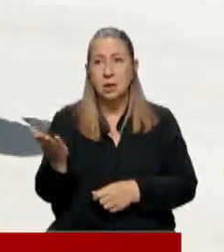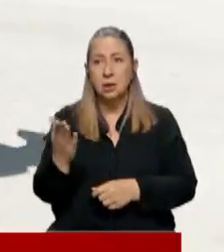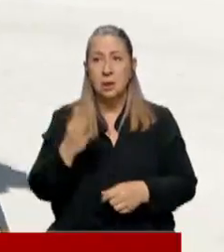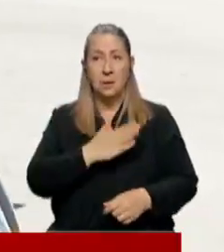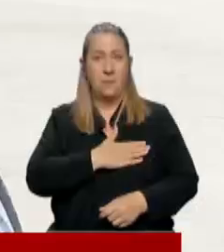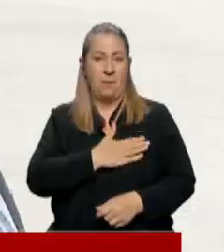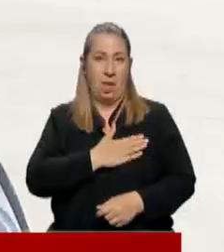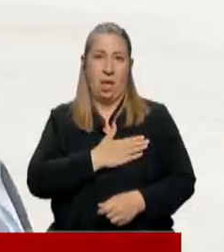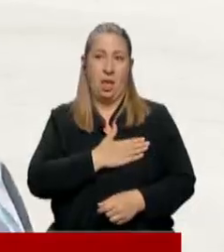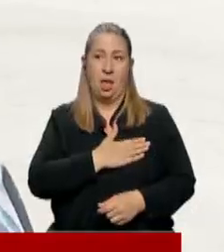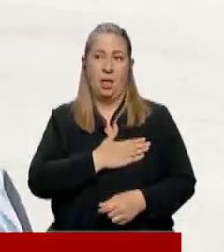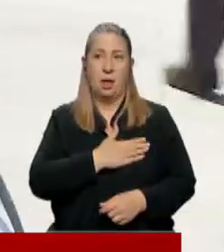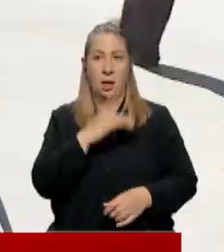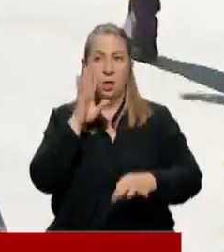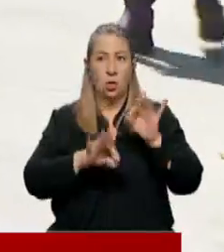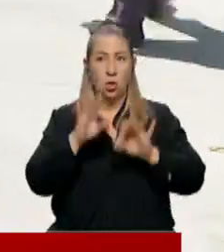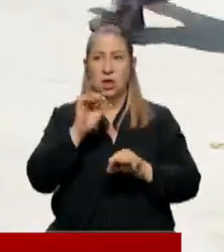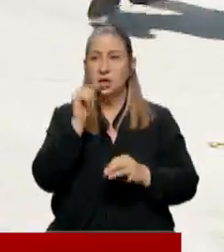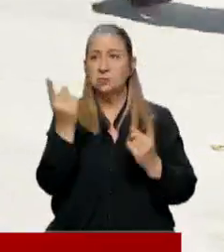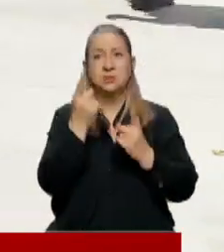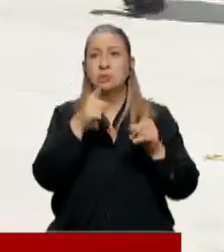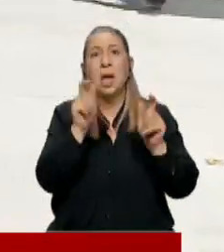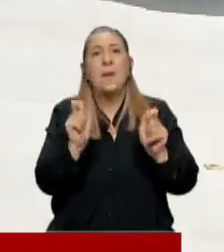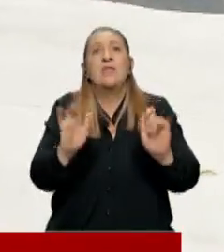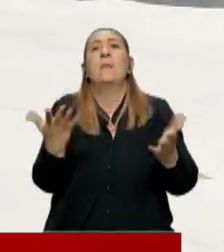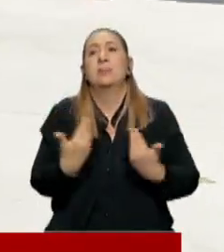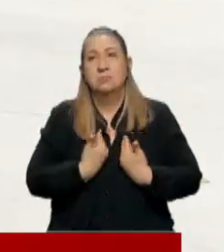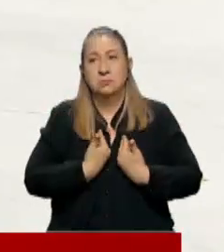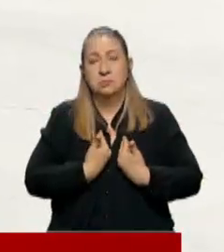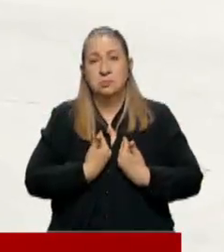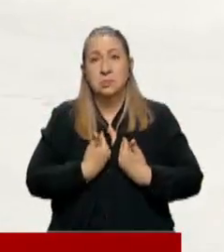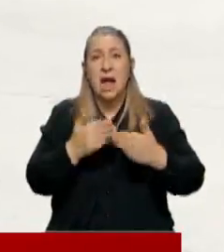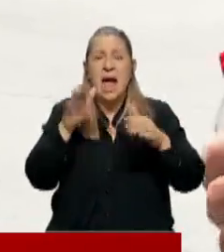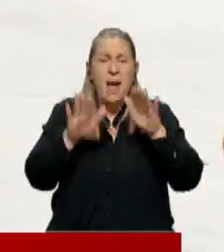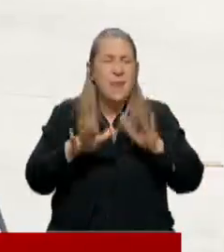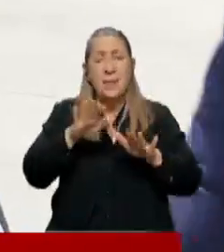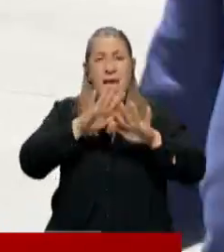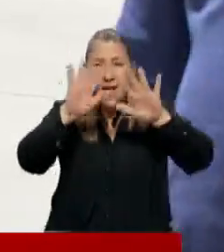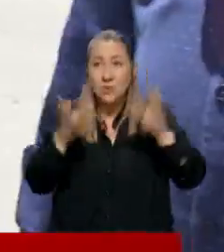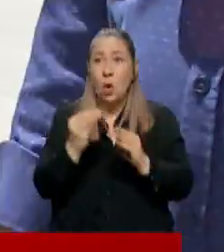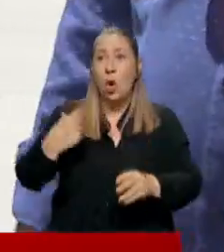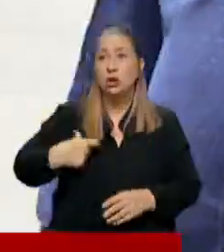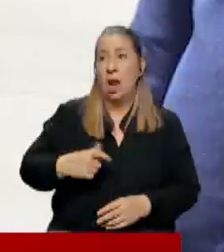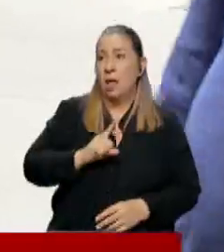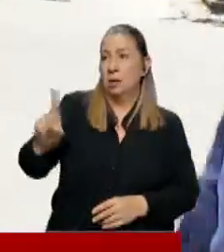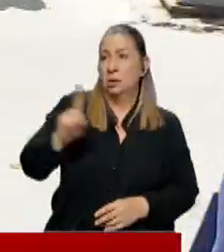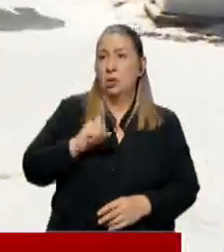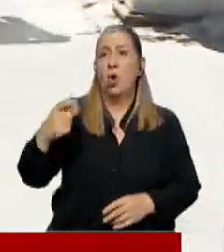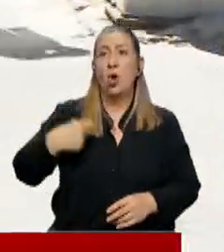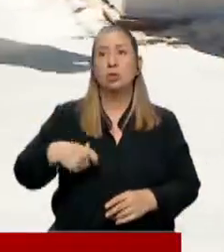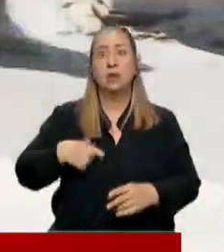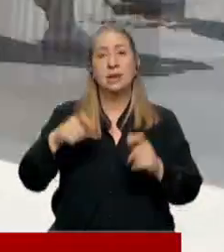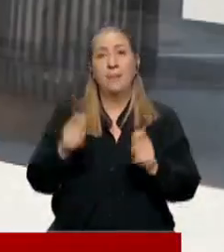Memeyle ilgili kontrollerimin hiçbirini burada yaptıramadım. Hemen hemen hepsini özele gittim ve